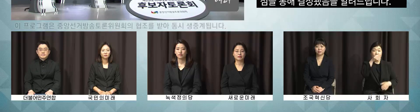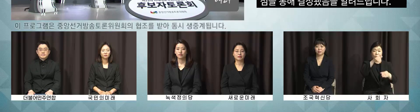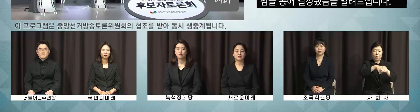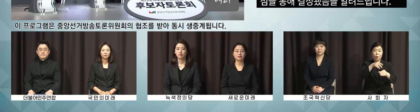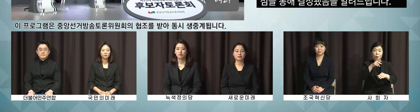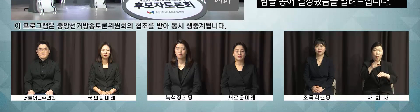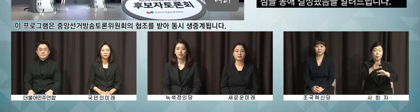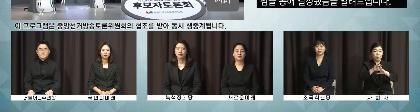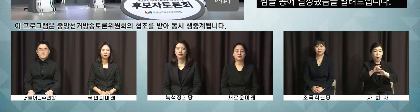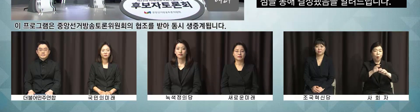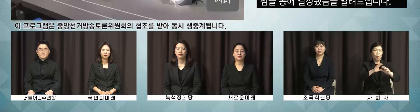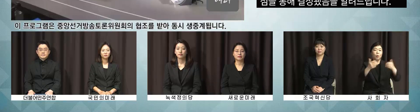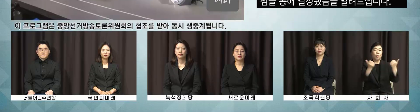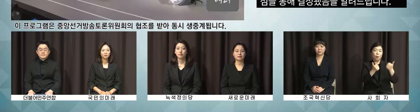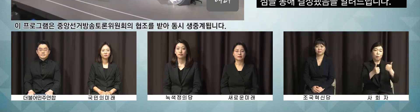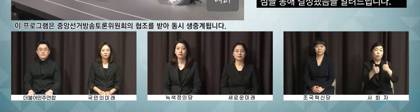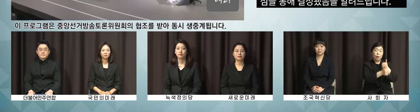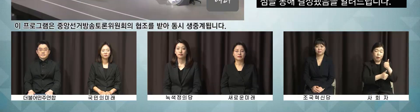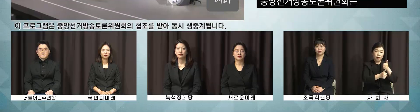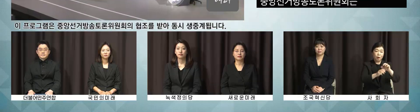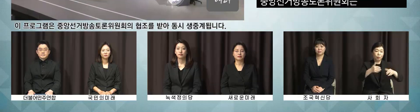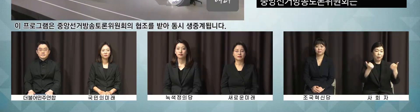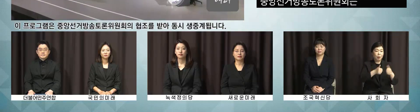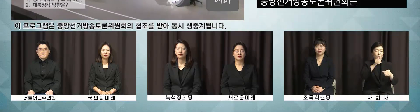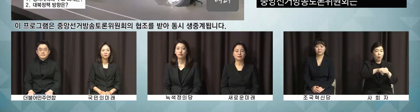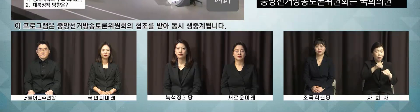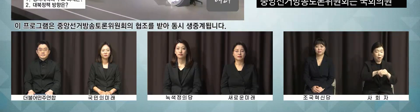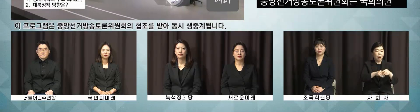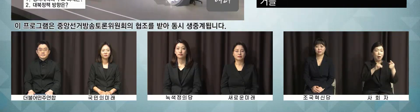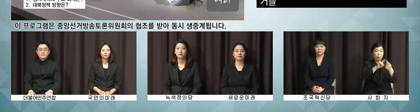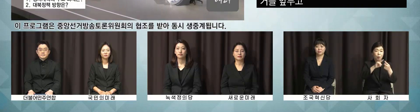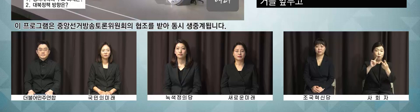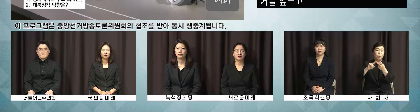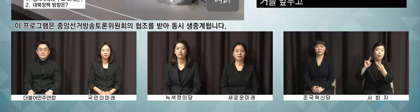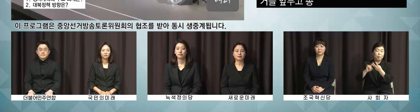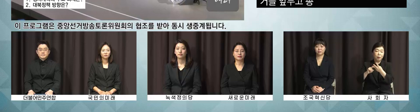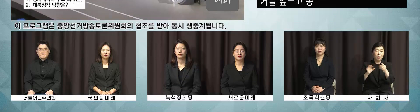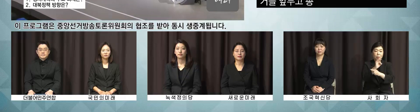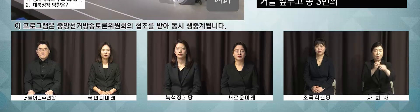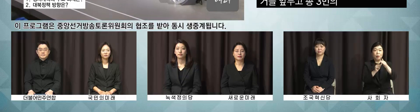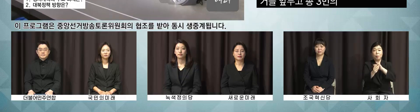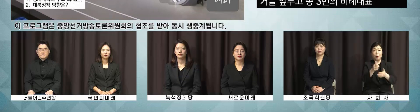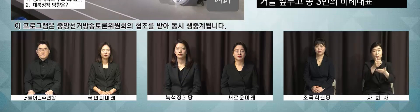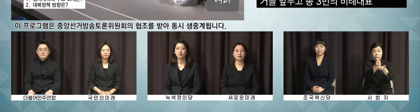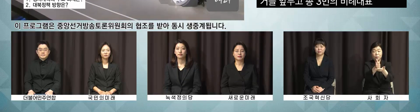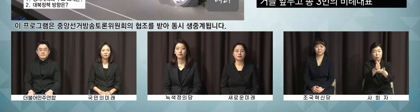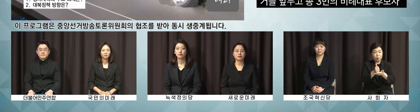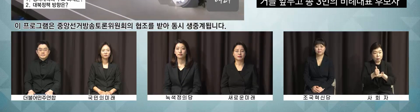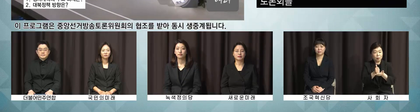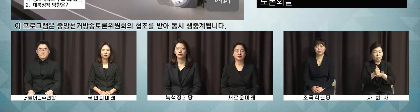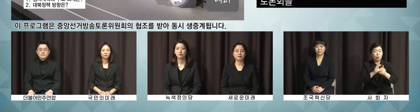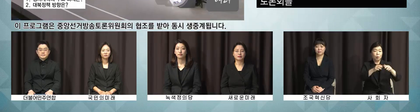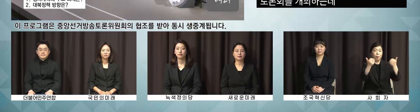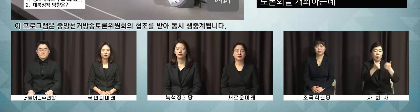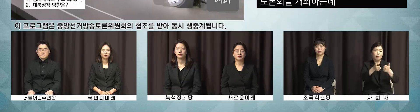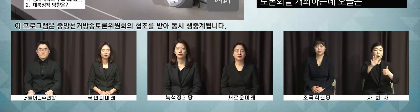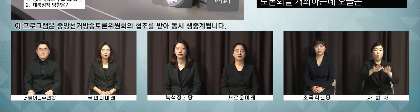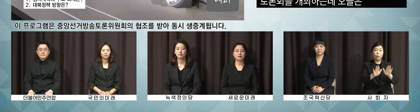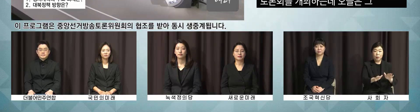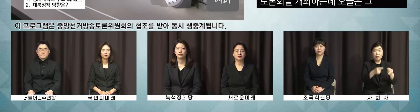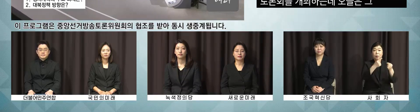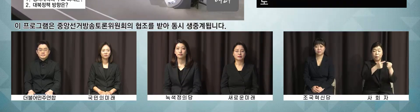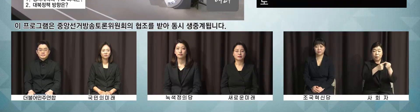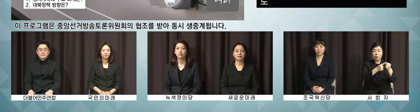중앙선거방송 토론위원회는 국회의원 선거를 앞두고 총 3번의 비례대표 후보자 토론회를 개최하는데 오늘은 그 첫